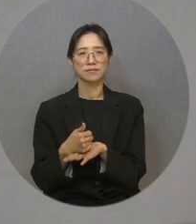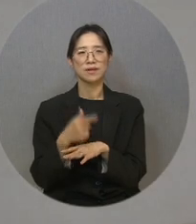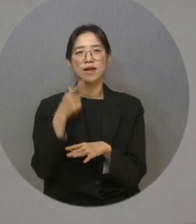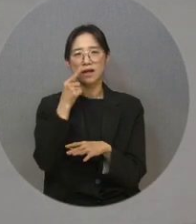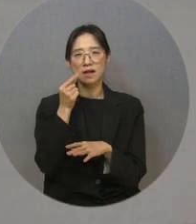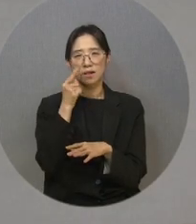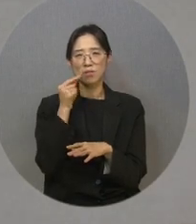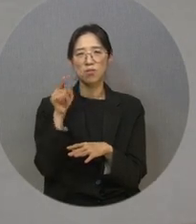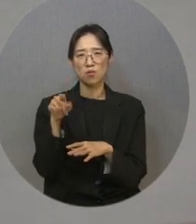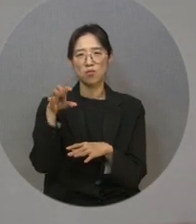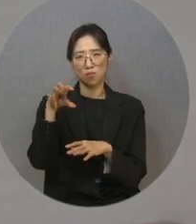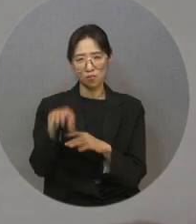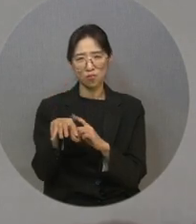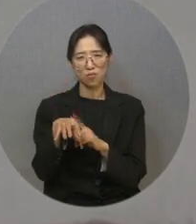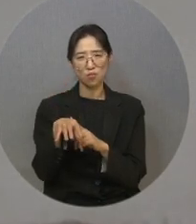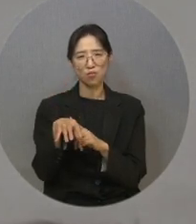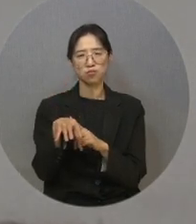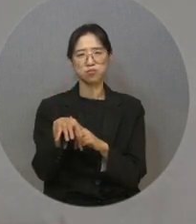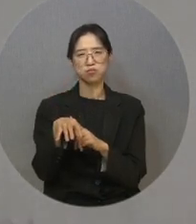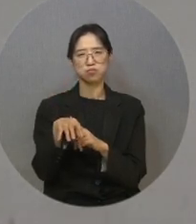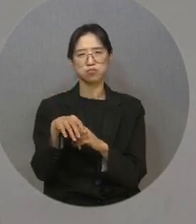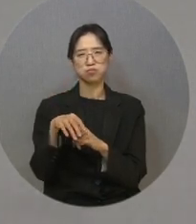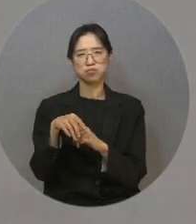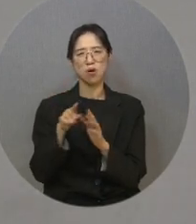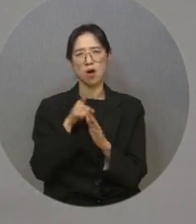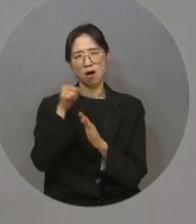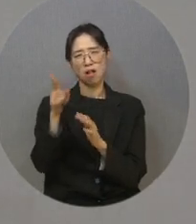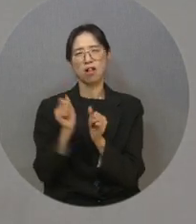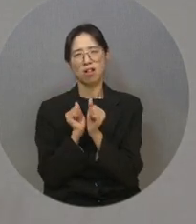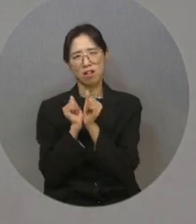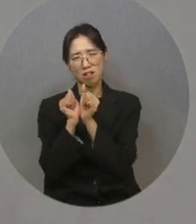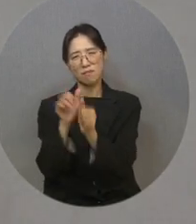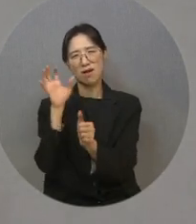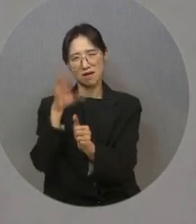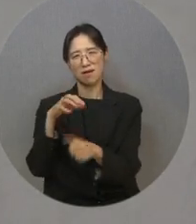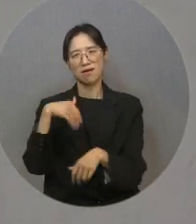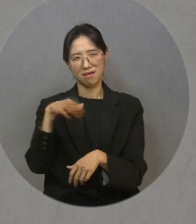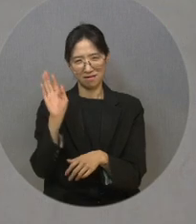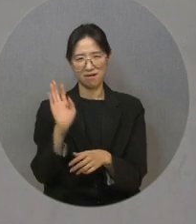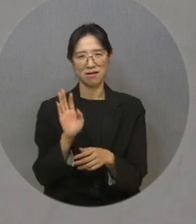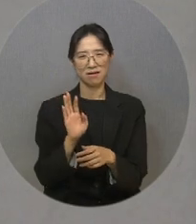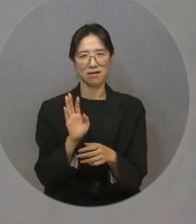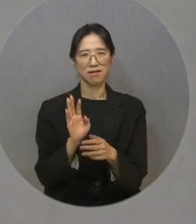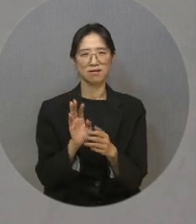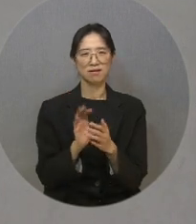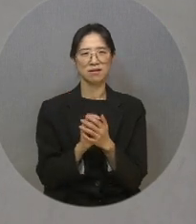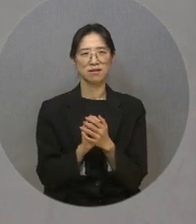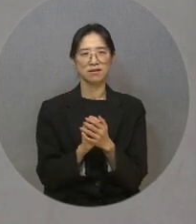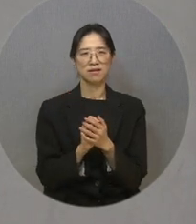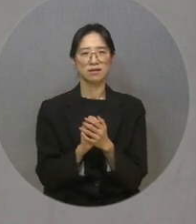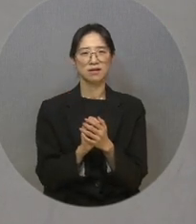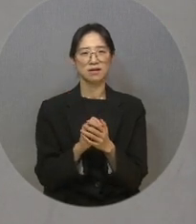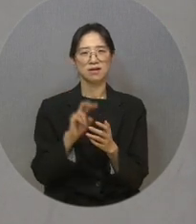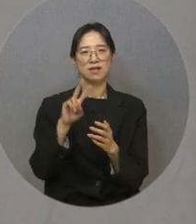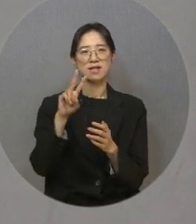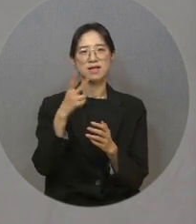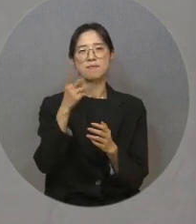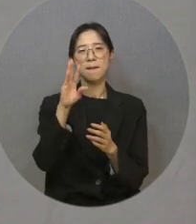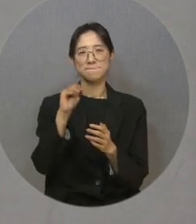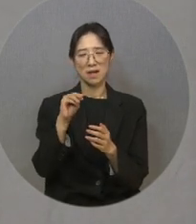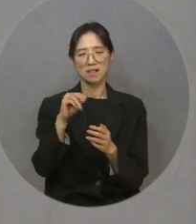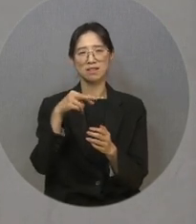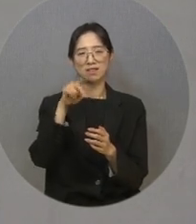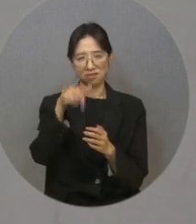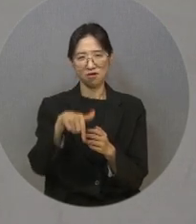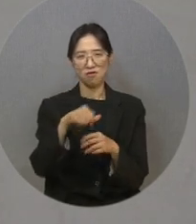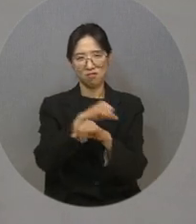일본 열도에서 유배를 갑니다. 이 일본 열도에서 쫙 유배를 가서 200만 석의